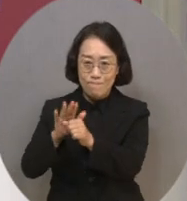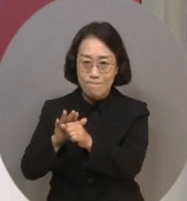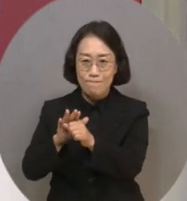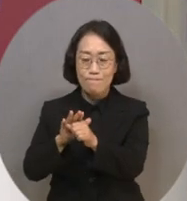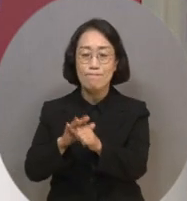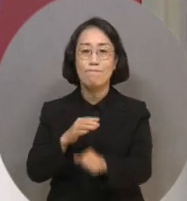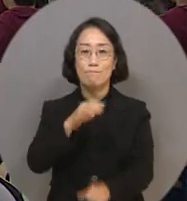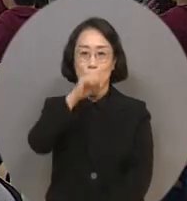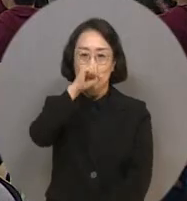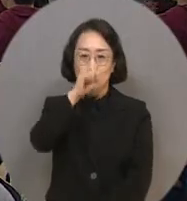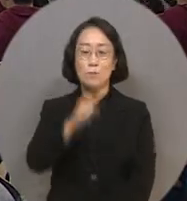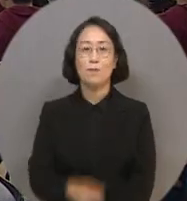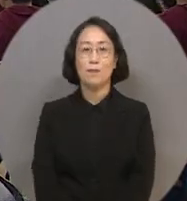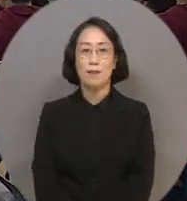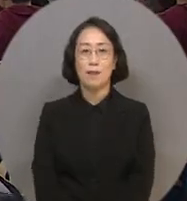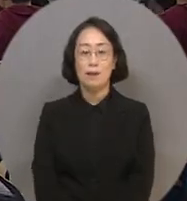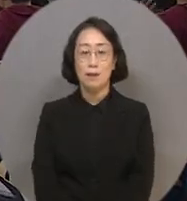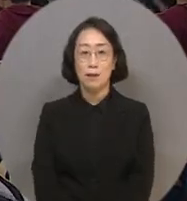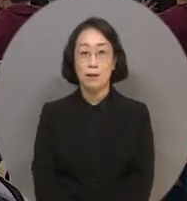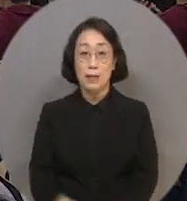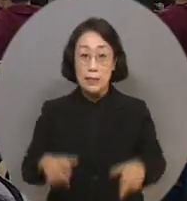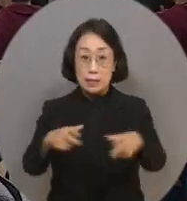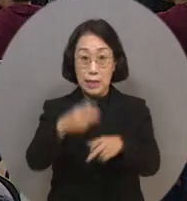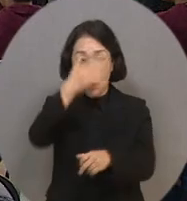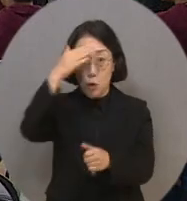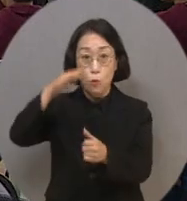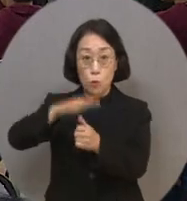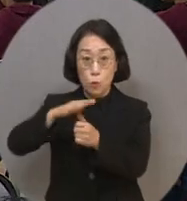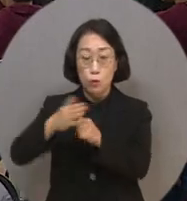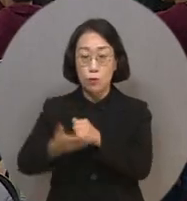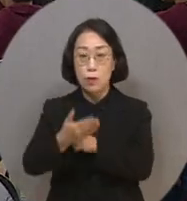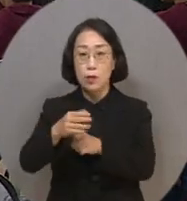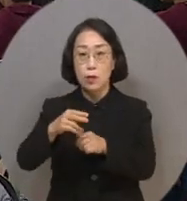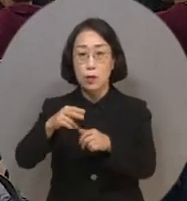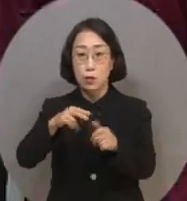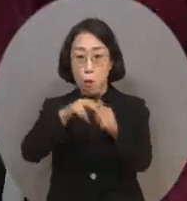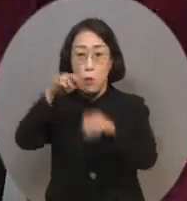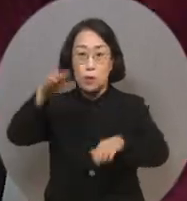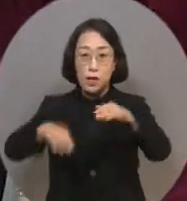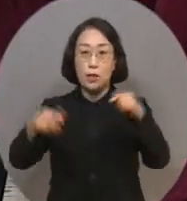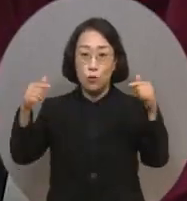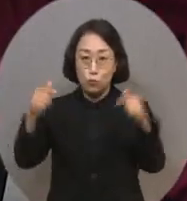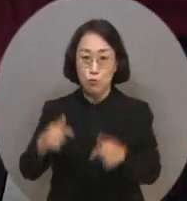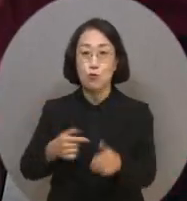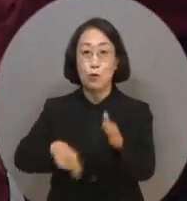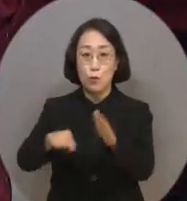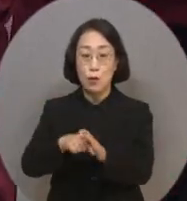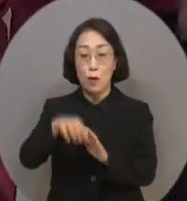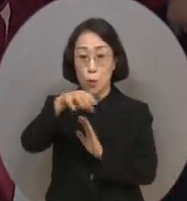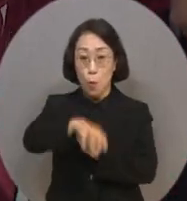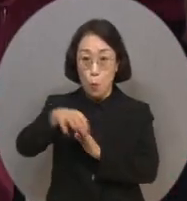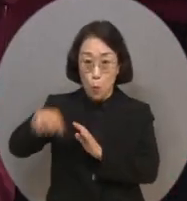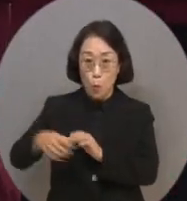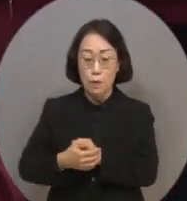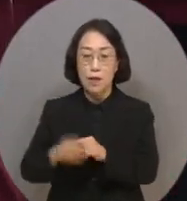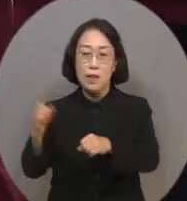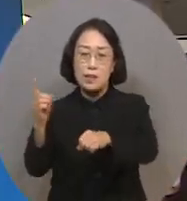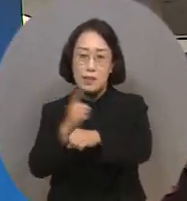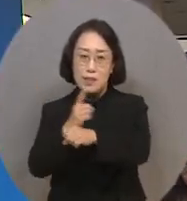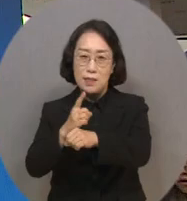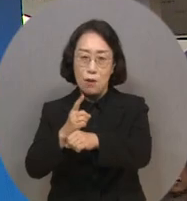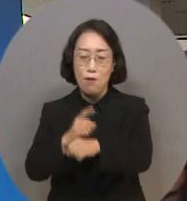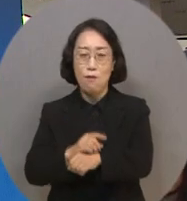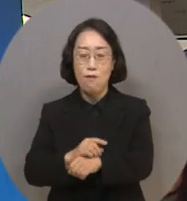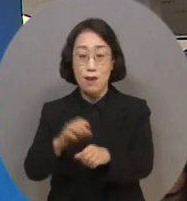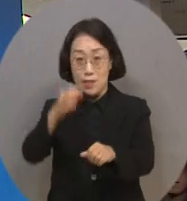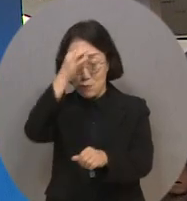있으면 좋을 것 같습니다. 이처럼 장애 청소년들이 정보 격차를 해소해 나아갈 수 있는 기회의 장에서 디지털 시대에